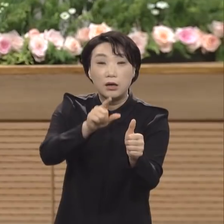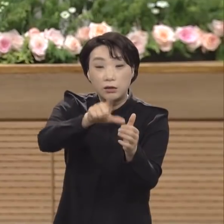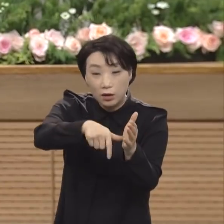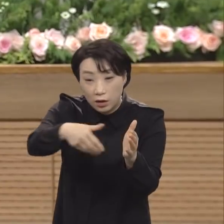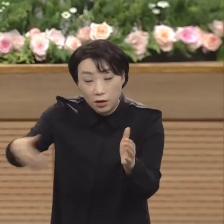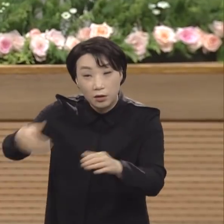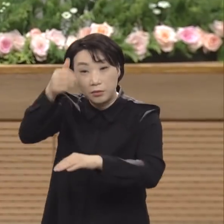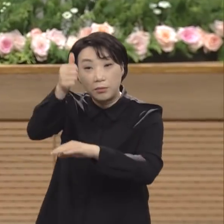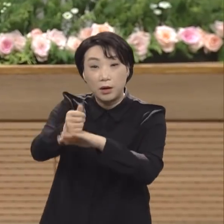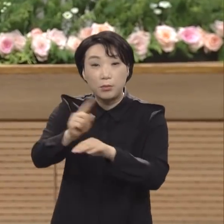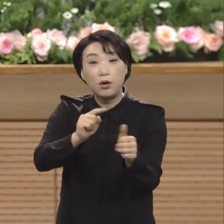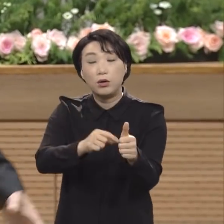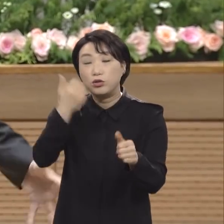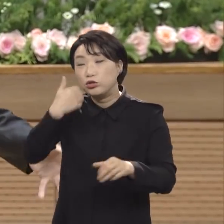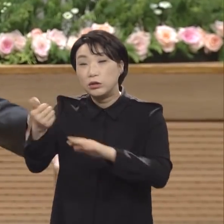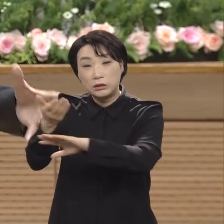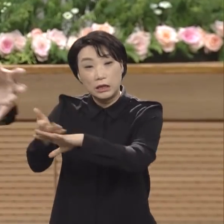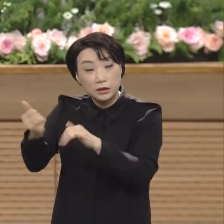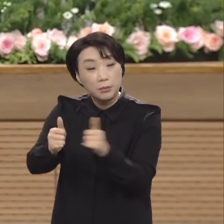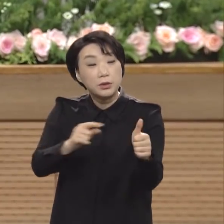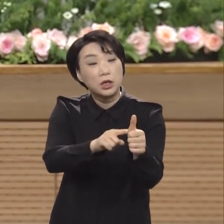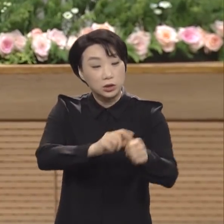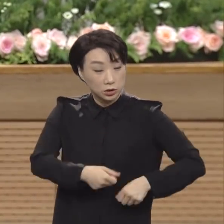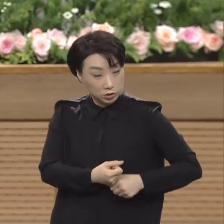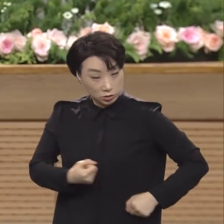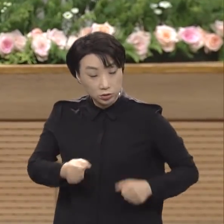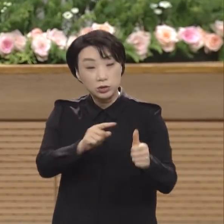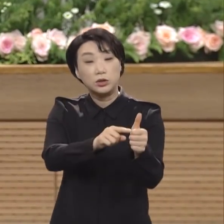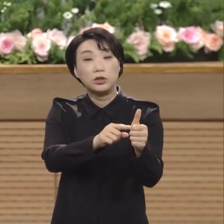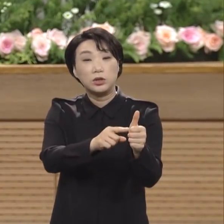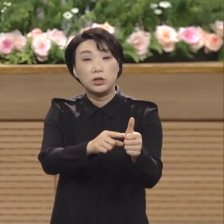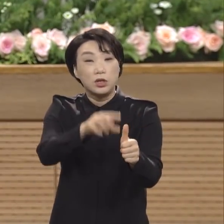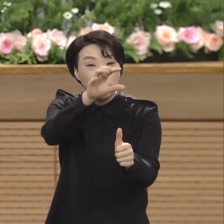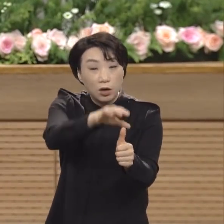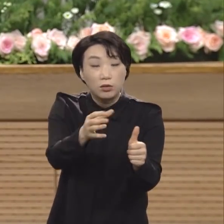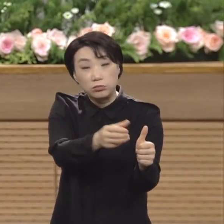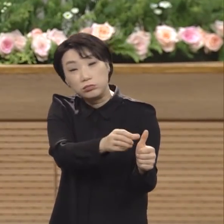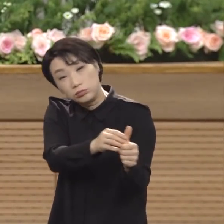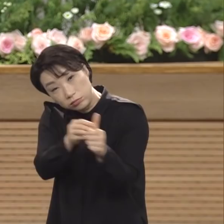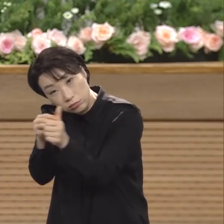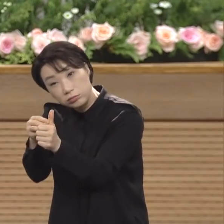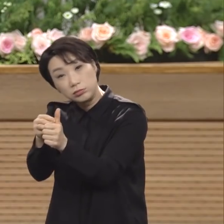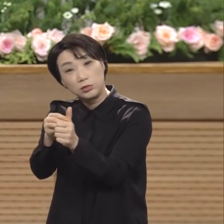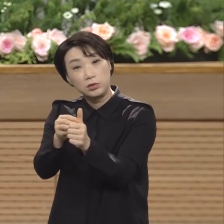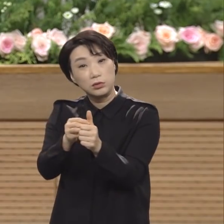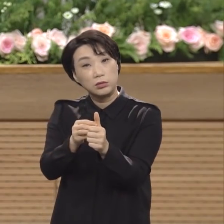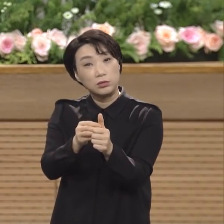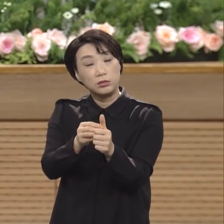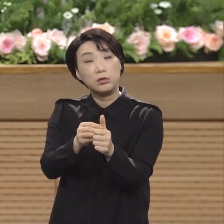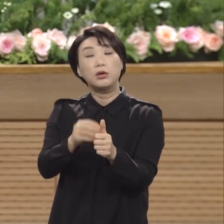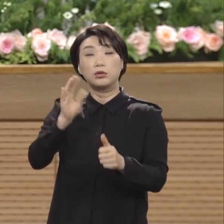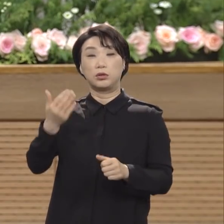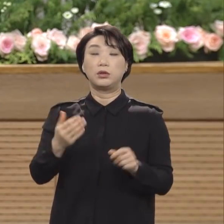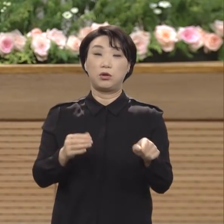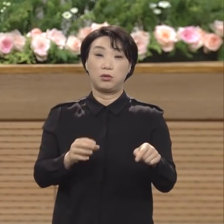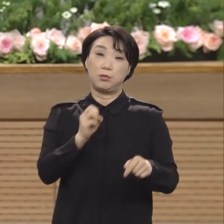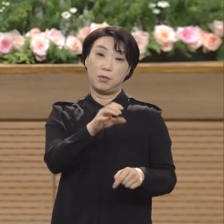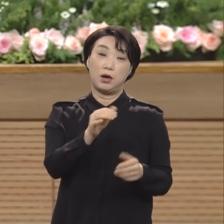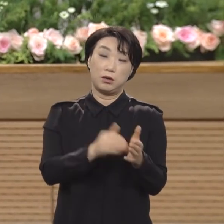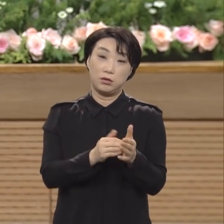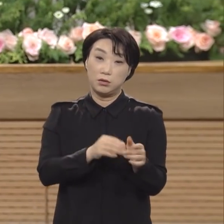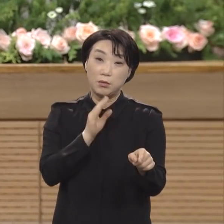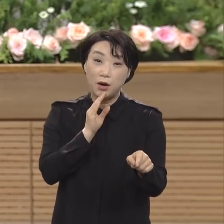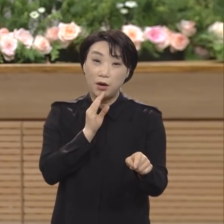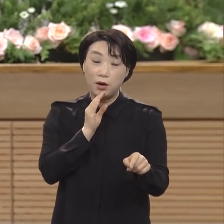마지막 최후에는 남이 띠를 띠고 네를 결박해서 끌고 갈 것이다 말씀하신